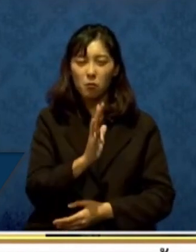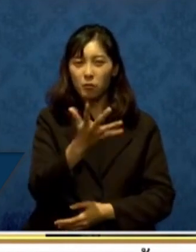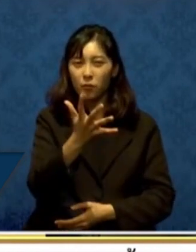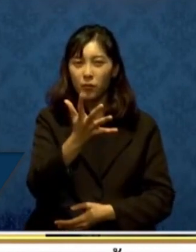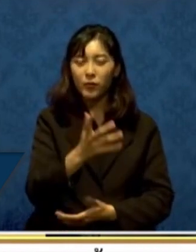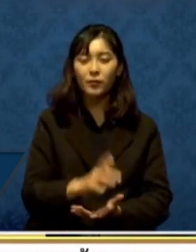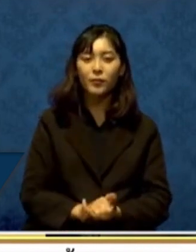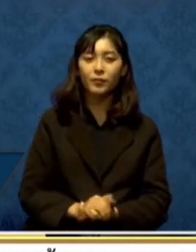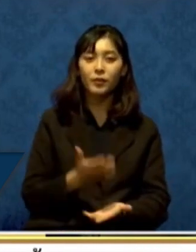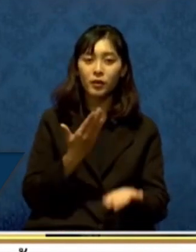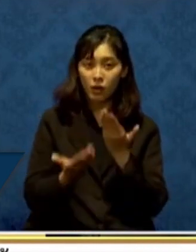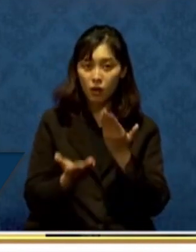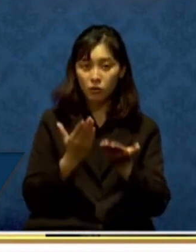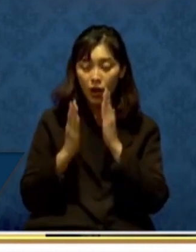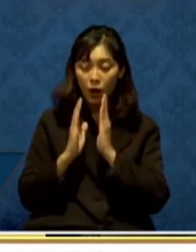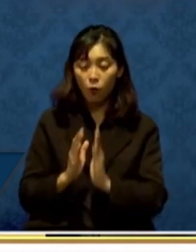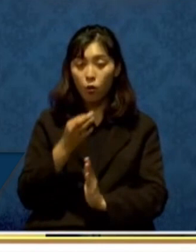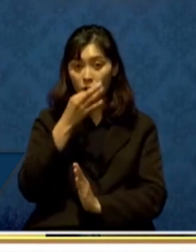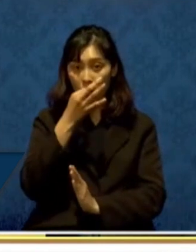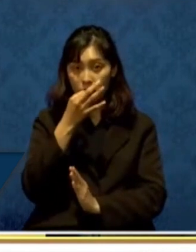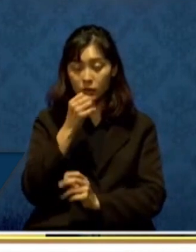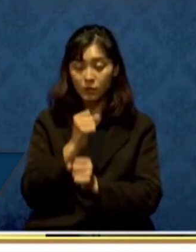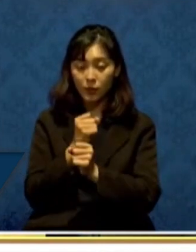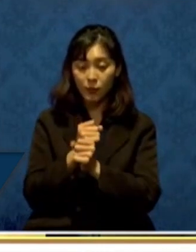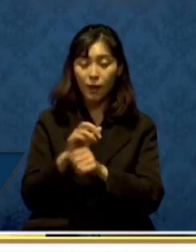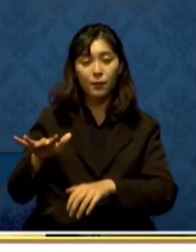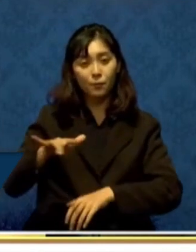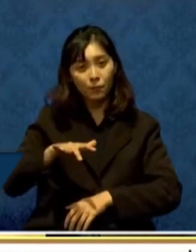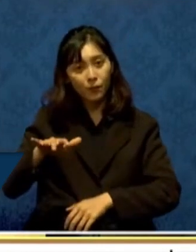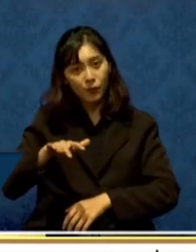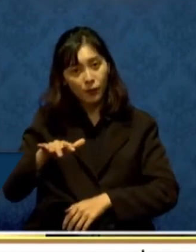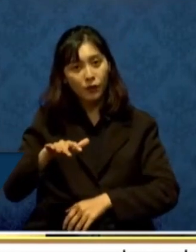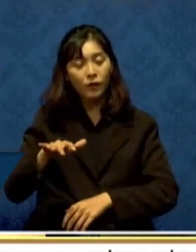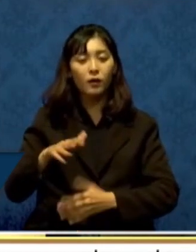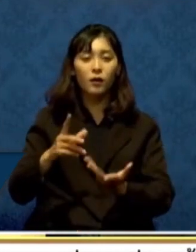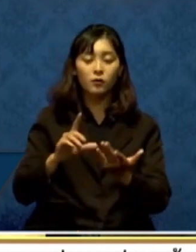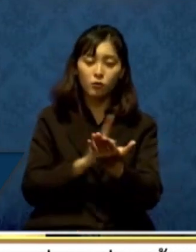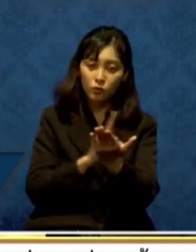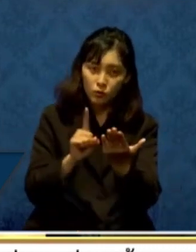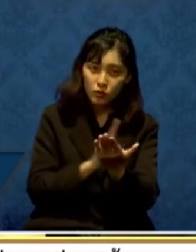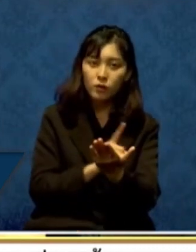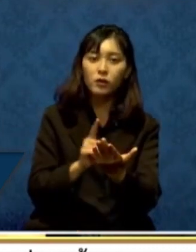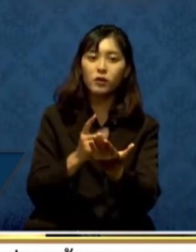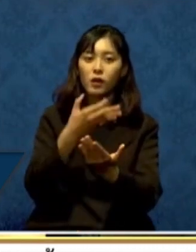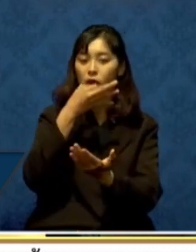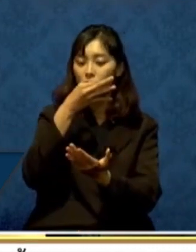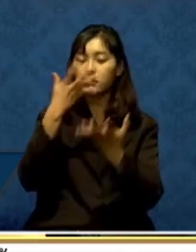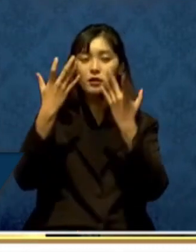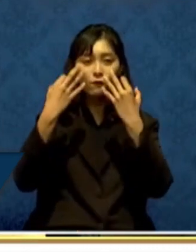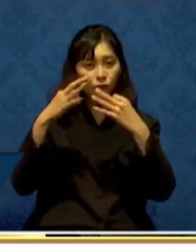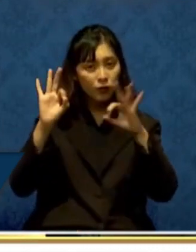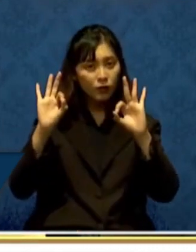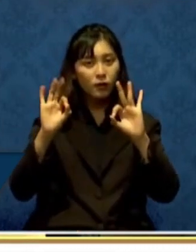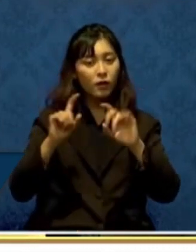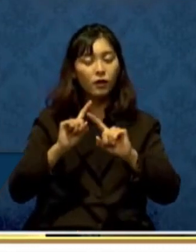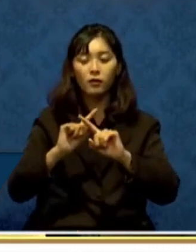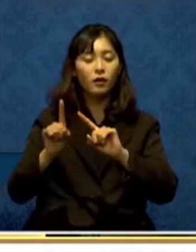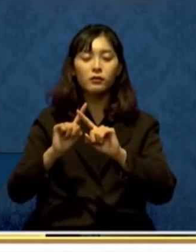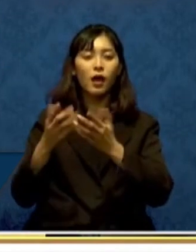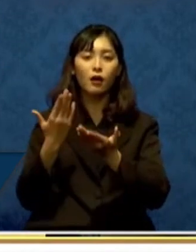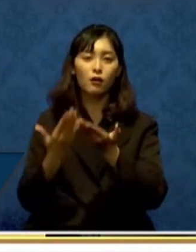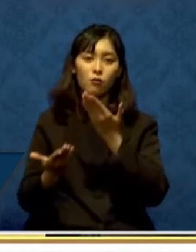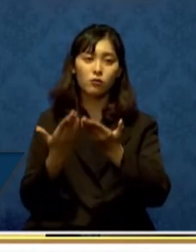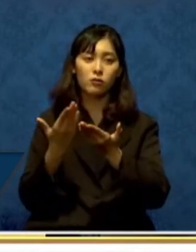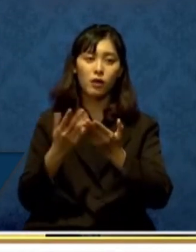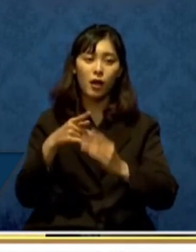ไปถึงคนทำงานกลางคืนดีเจนักดนตรีอาชีพอิสระไม่ว่าจะเป็นพ.ร.บ.คุ้มครองแรงงานพ.ร.